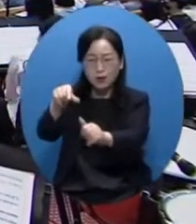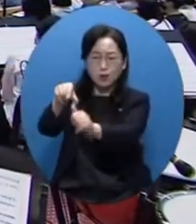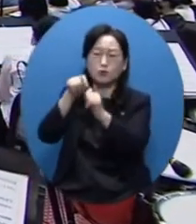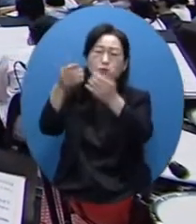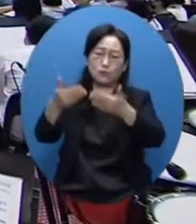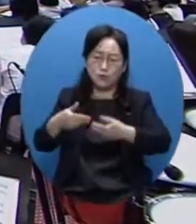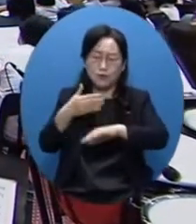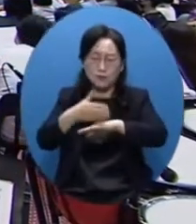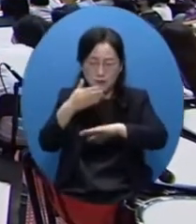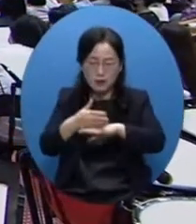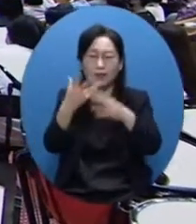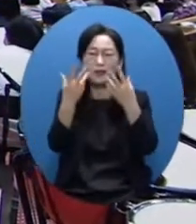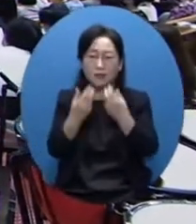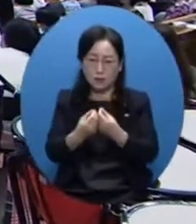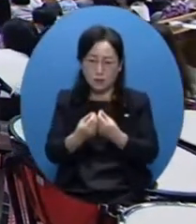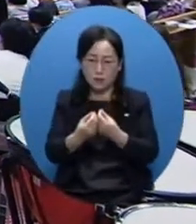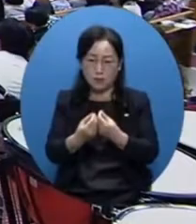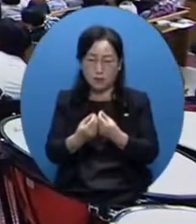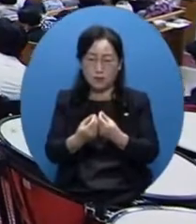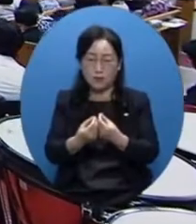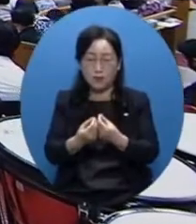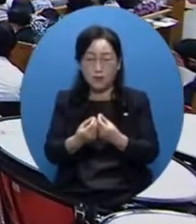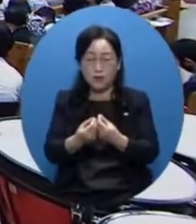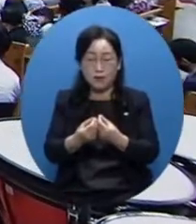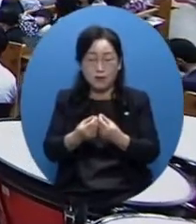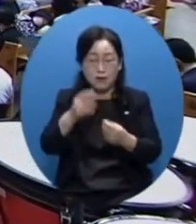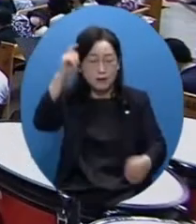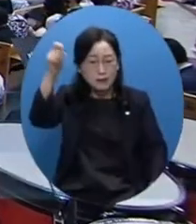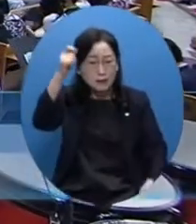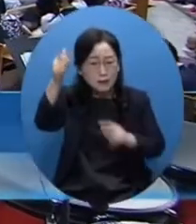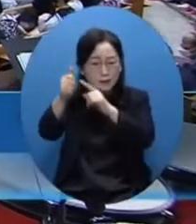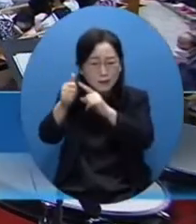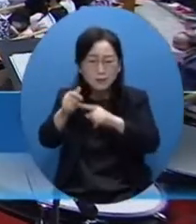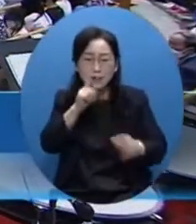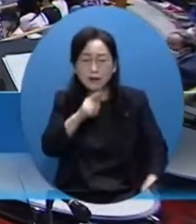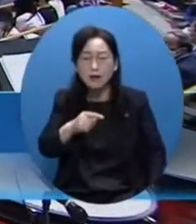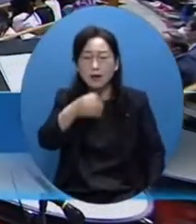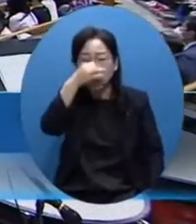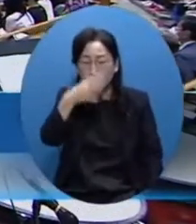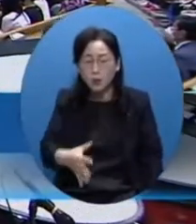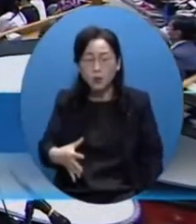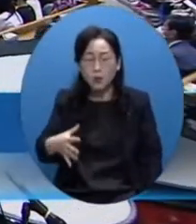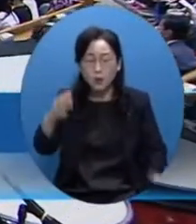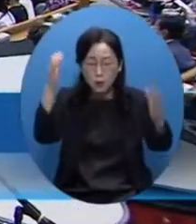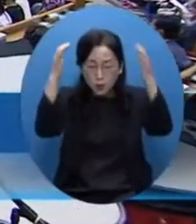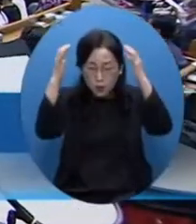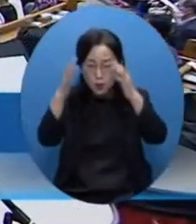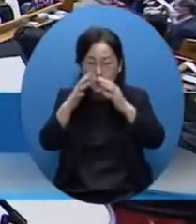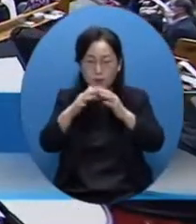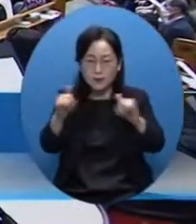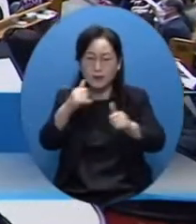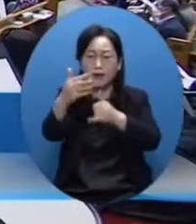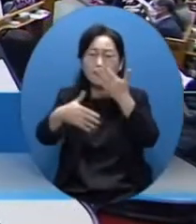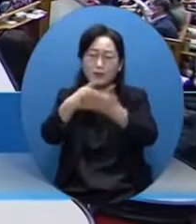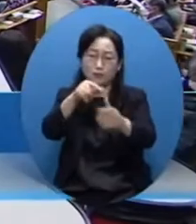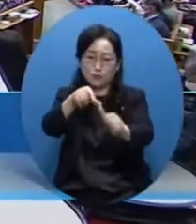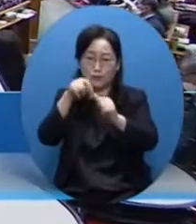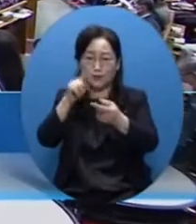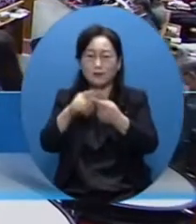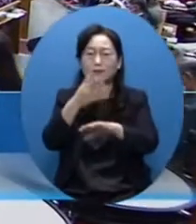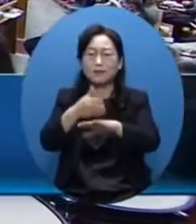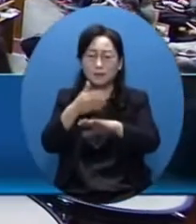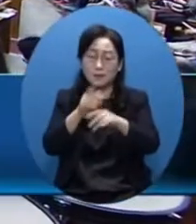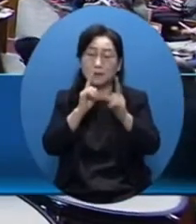사람 18편 의 그런 공관 자를 구원하시는 하나님의 대해서 감사하고 있습니다 18편 1 짤에